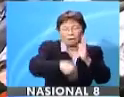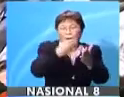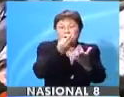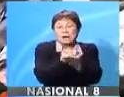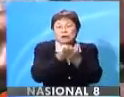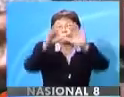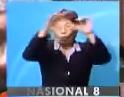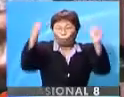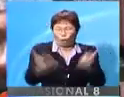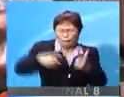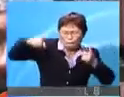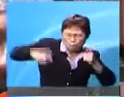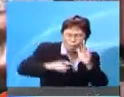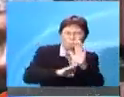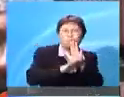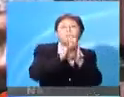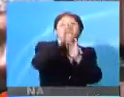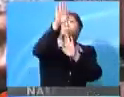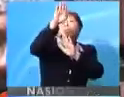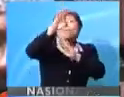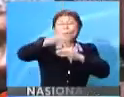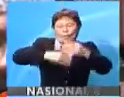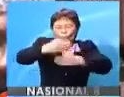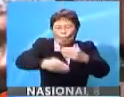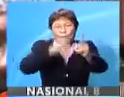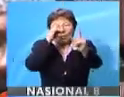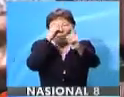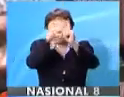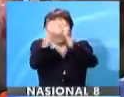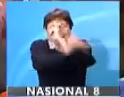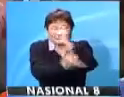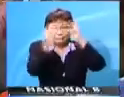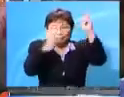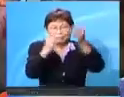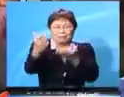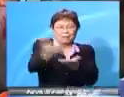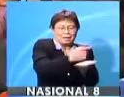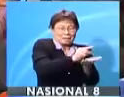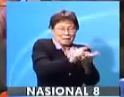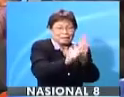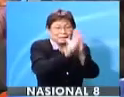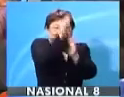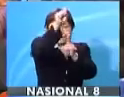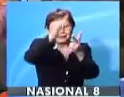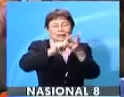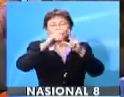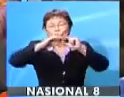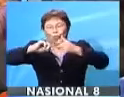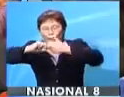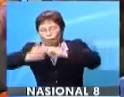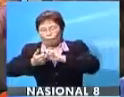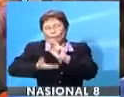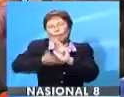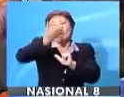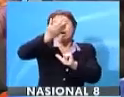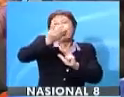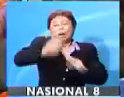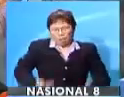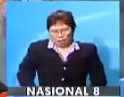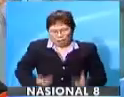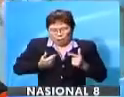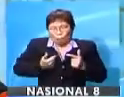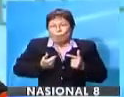global, keperluan meningkatkan produktiviti ke arah sasaran negara berpendapatan tinggi dan menangani peningkatan kos sara